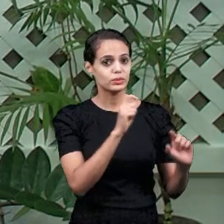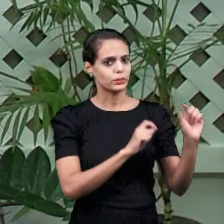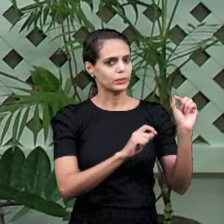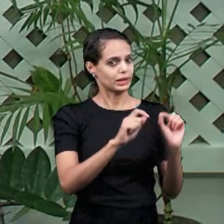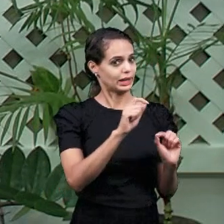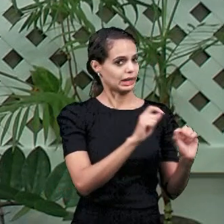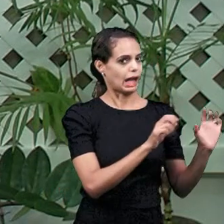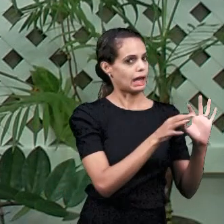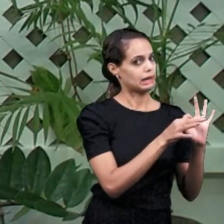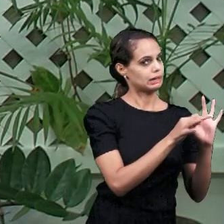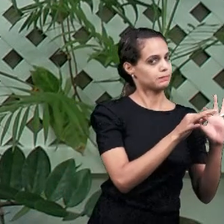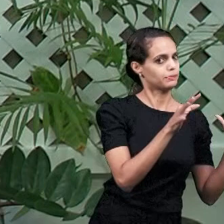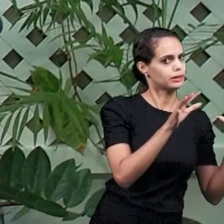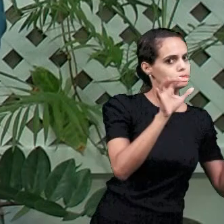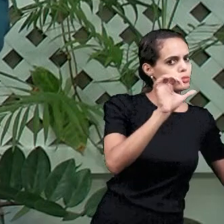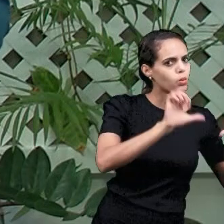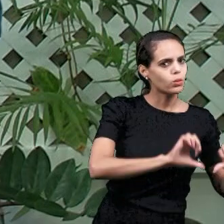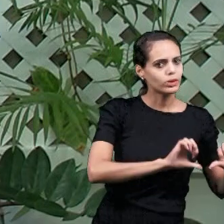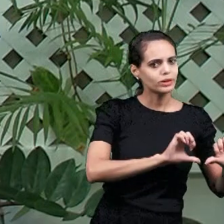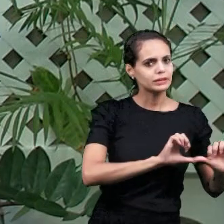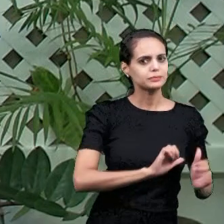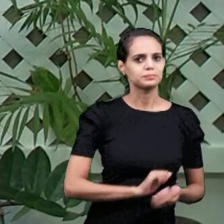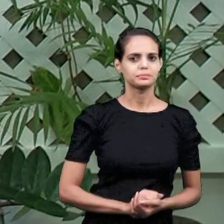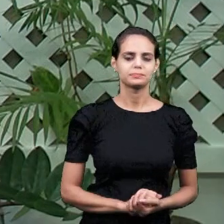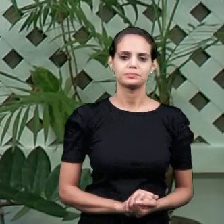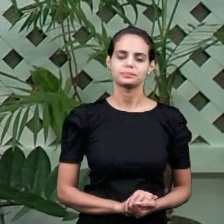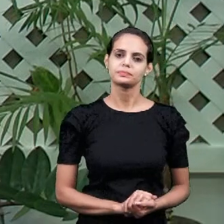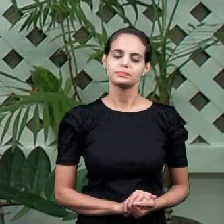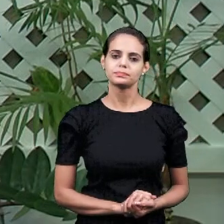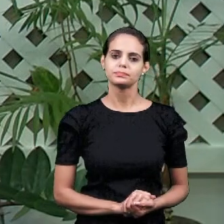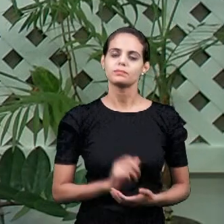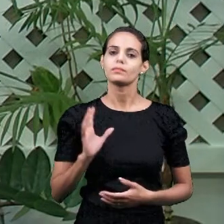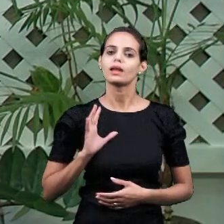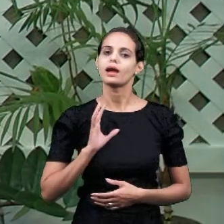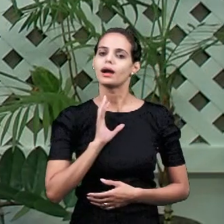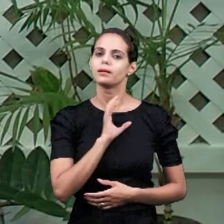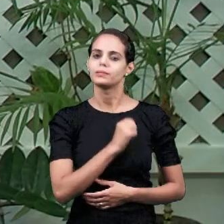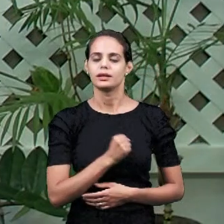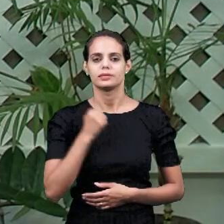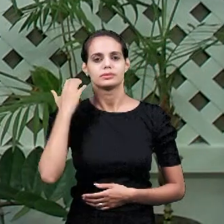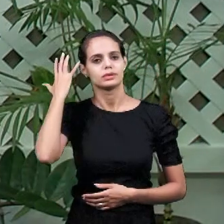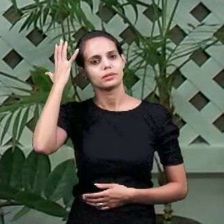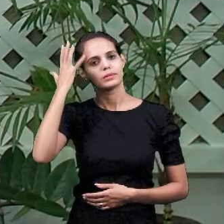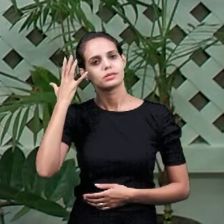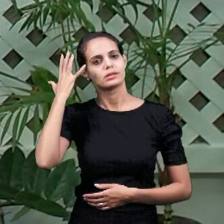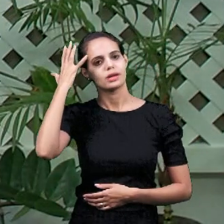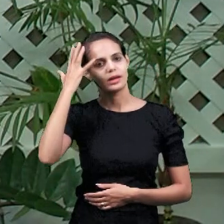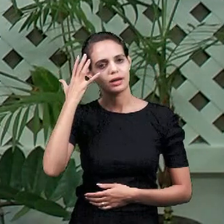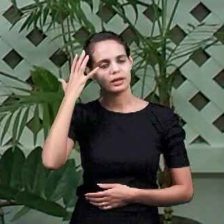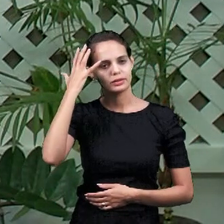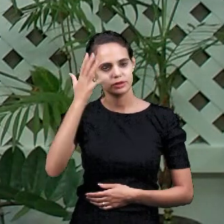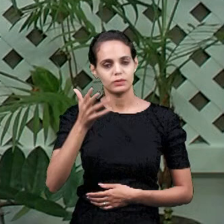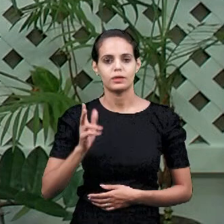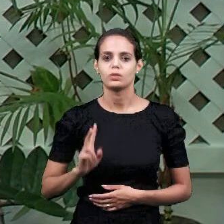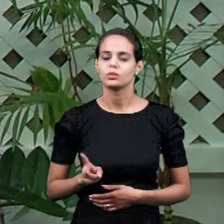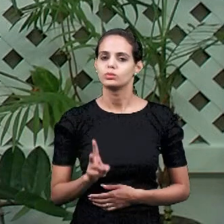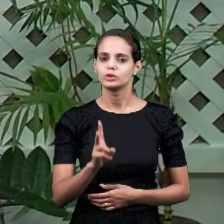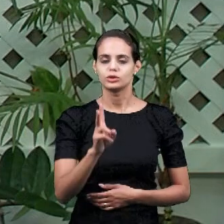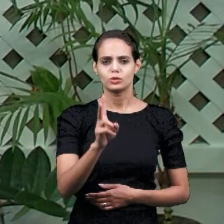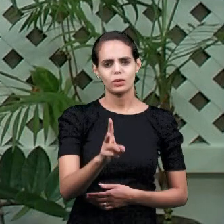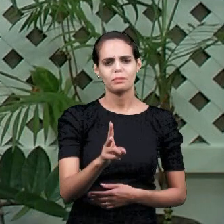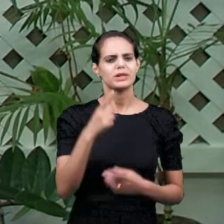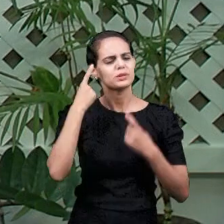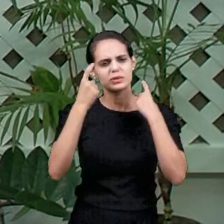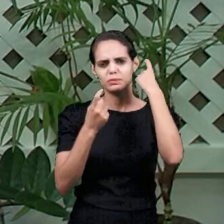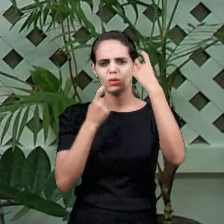sœurs, notre parole continue. Ne soyez pas préoccupés, ne parlez pas mauvais de ceux qui sont partis, parlez pas mauvais,